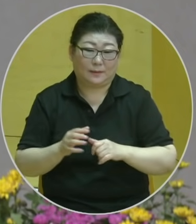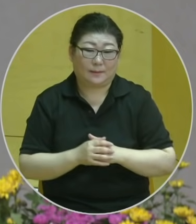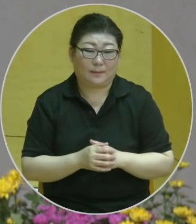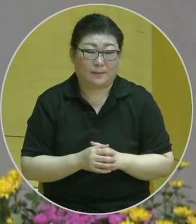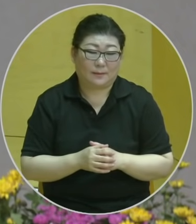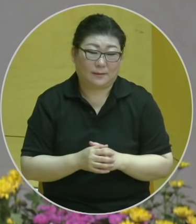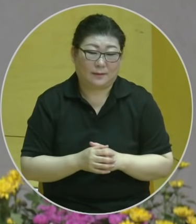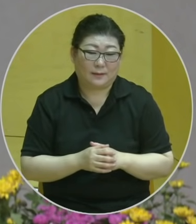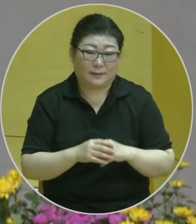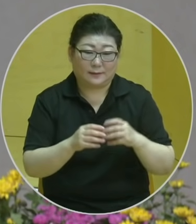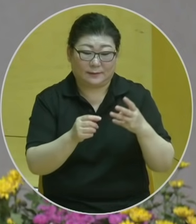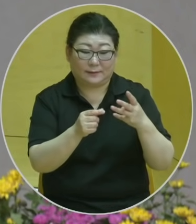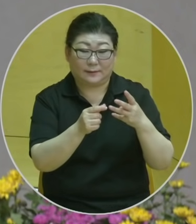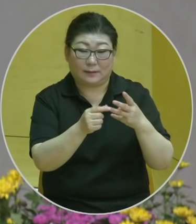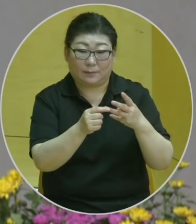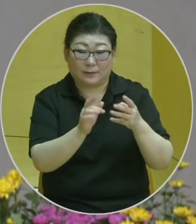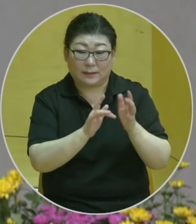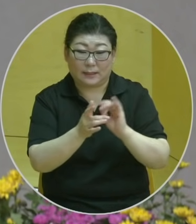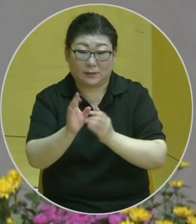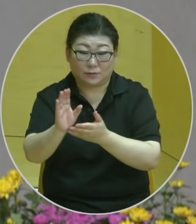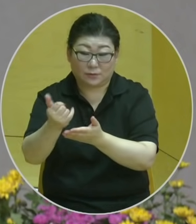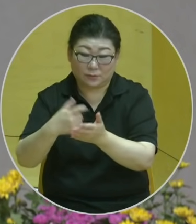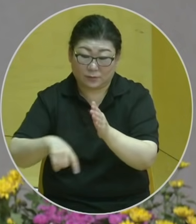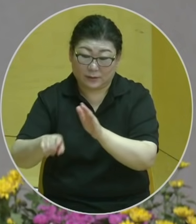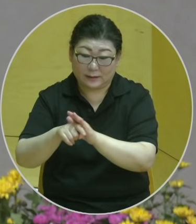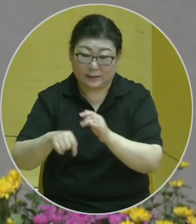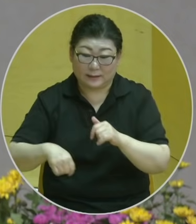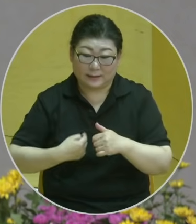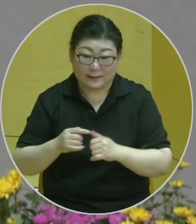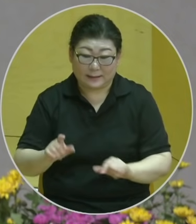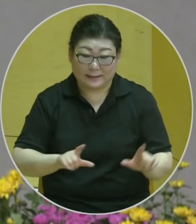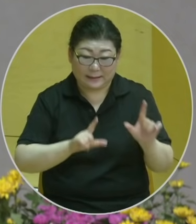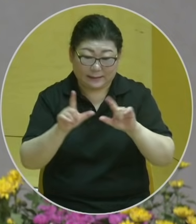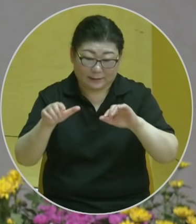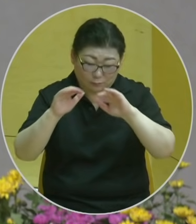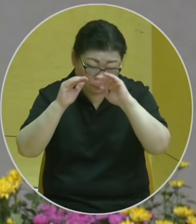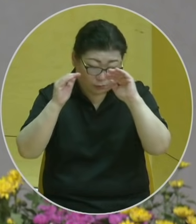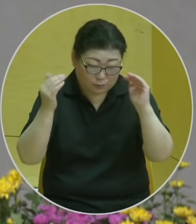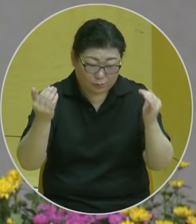마태는 예수 그리스도를 위해서 자기의 삶을 모두 드렸습니다.